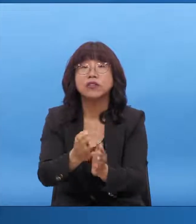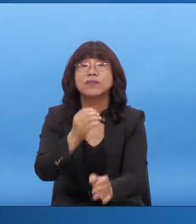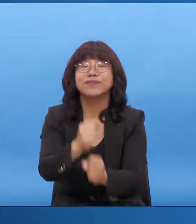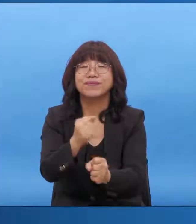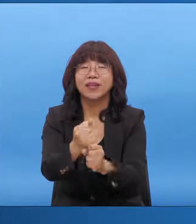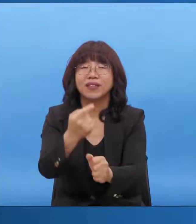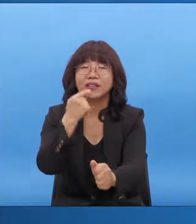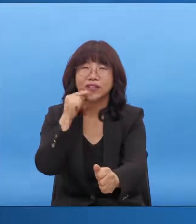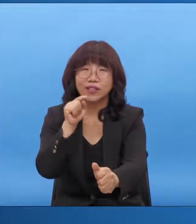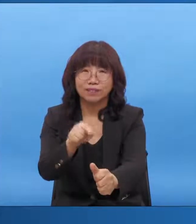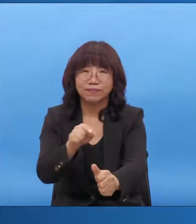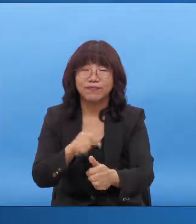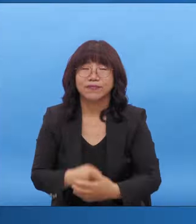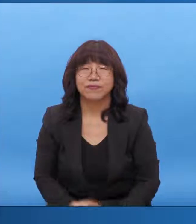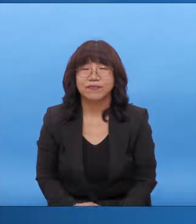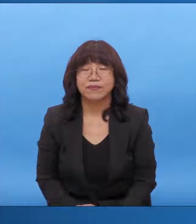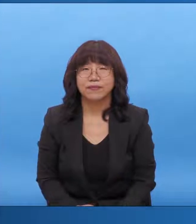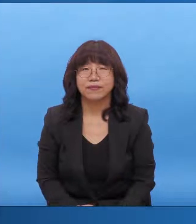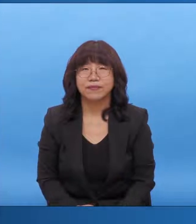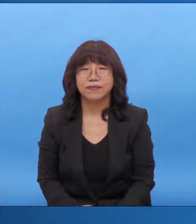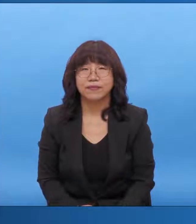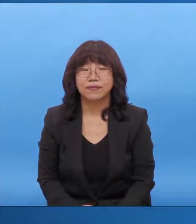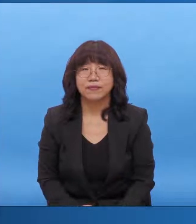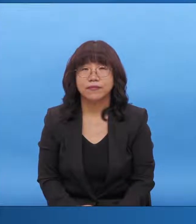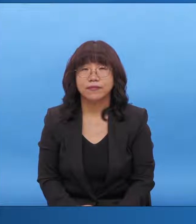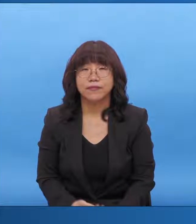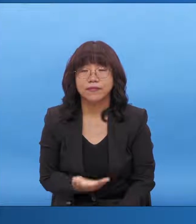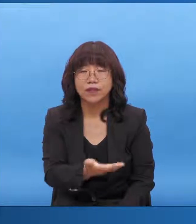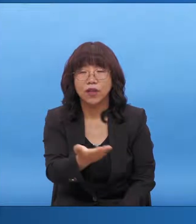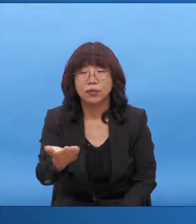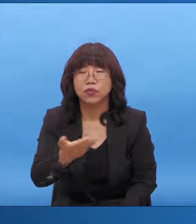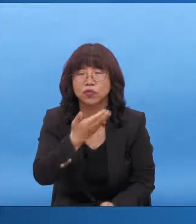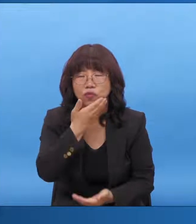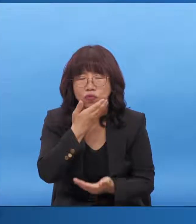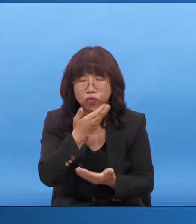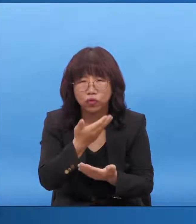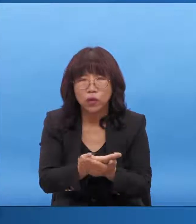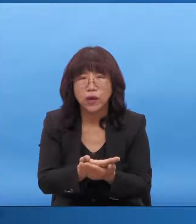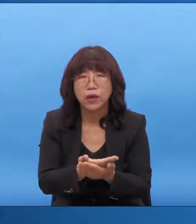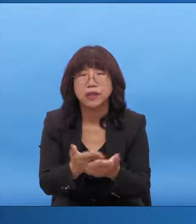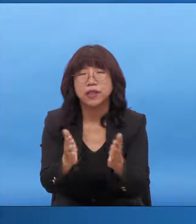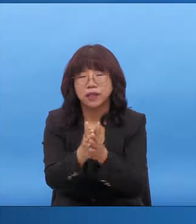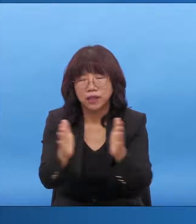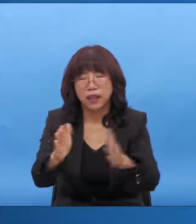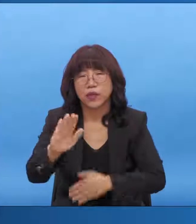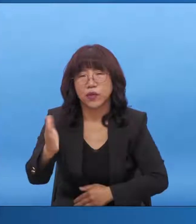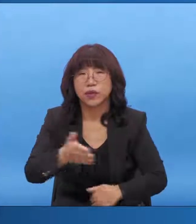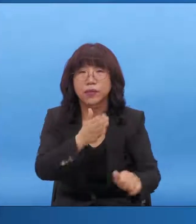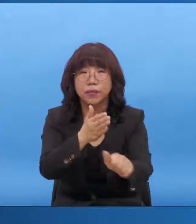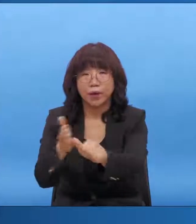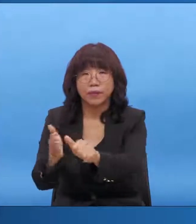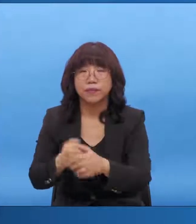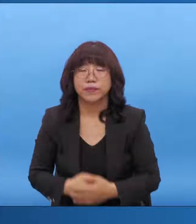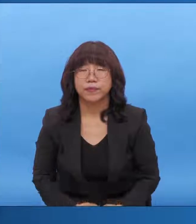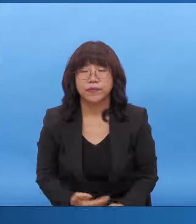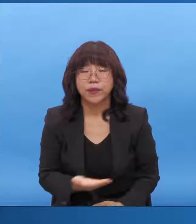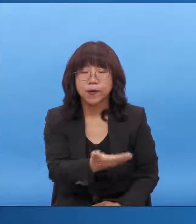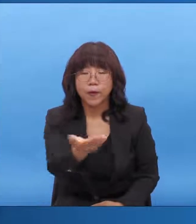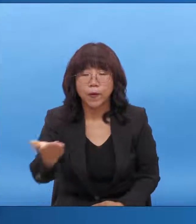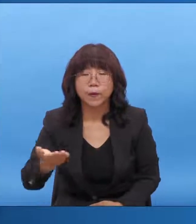the ark to save lives. 좀 중요한 시작이 되어지기를 바라고요. 여러분들